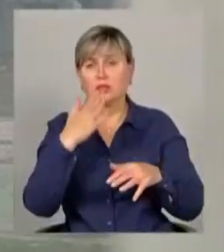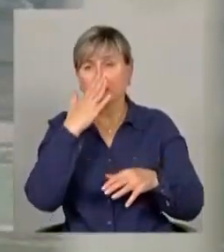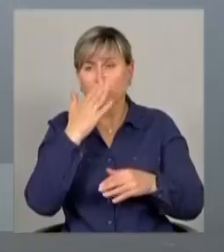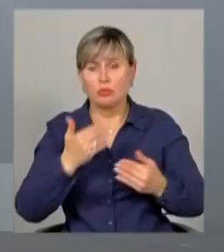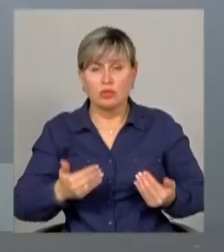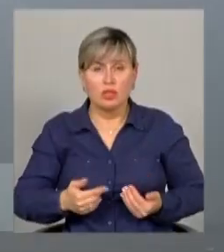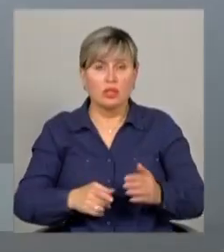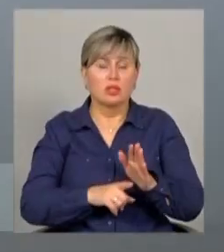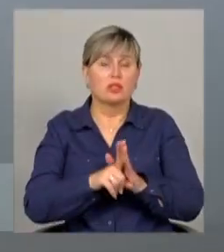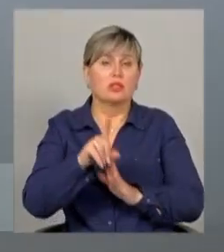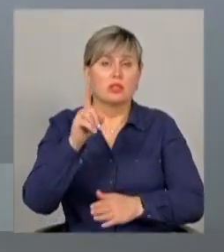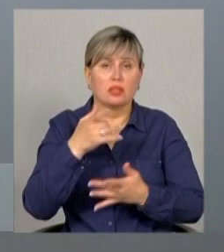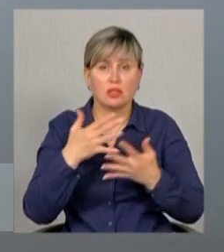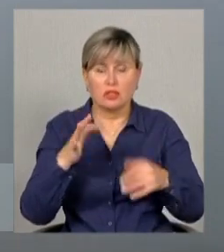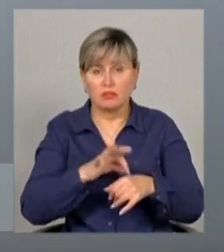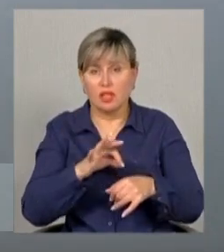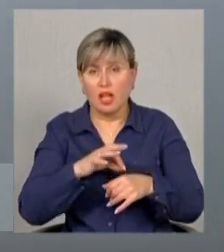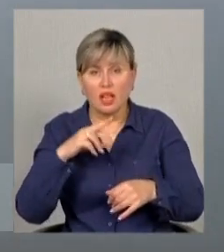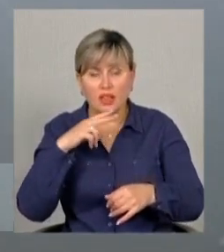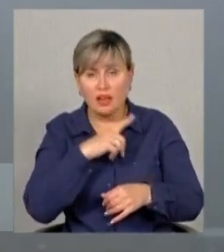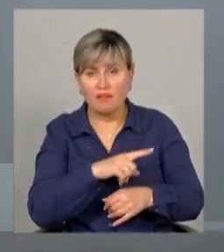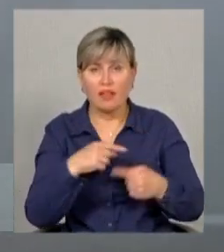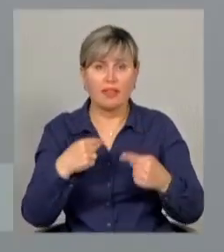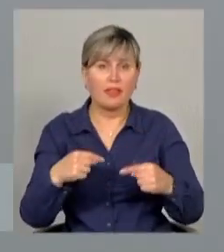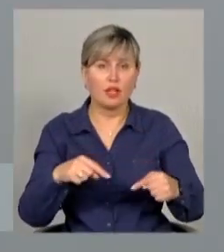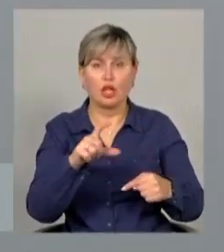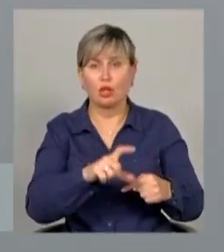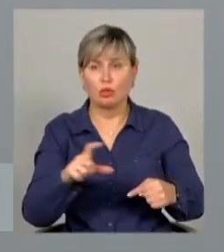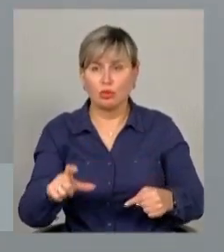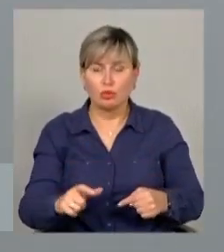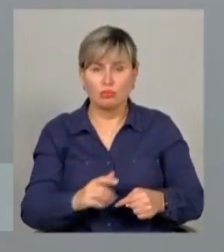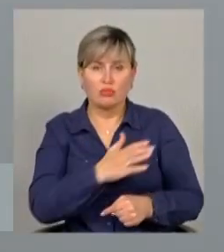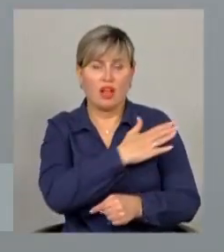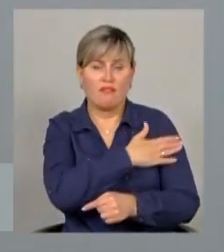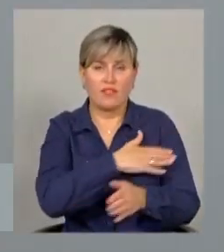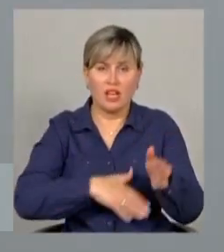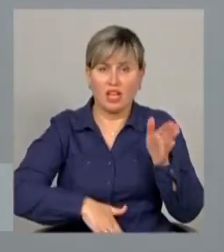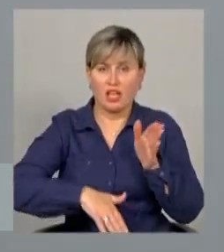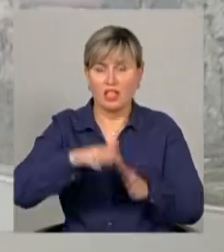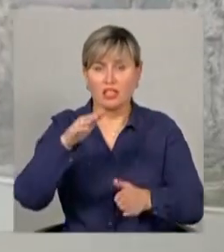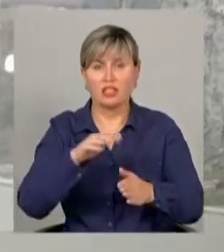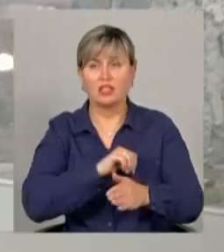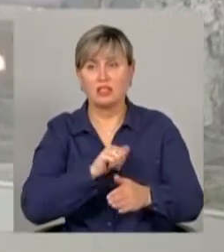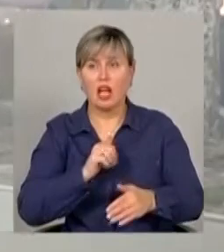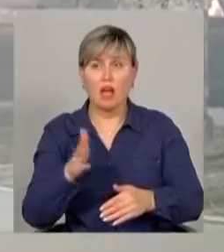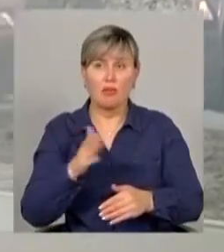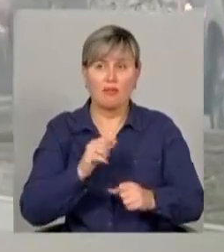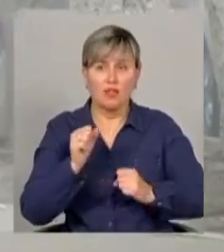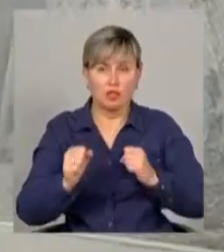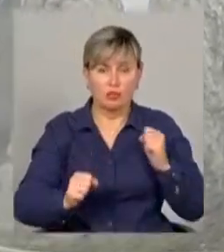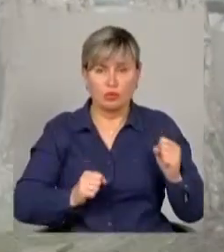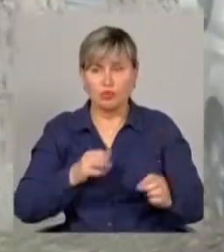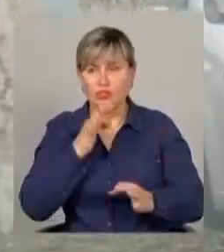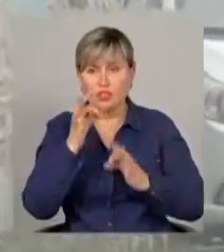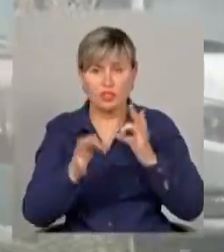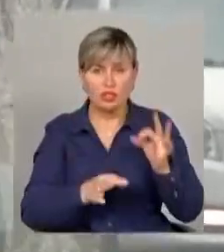жителей начали проявляться симптомы отравления. У некоторых горожан поднялось артериальное давление. Ну а сами атырауцы с возмущением